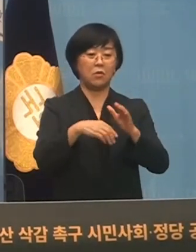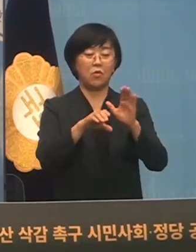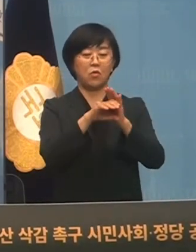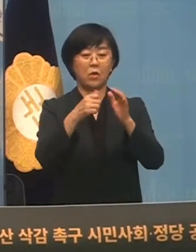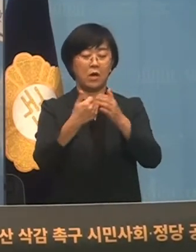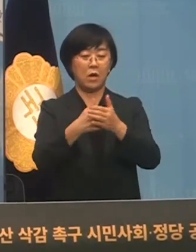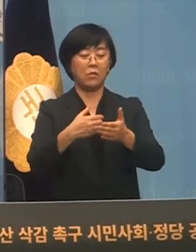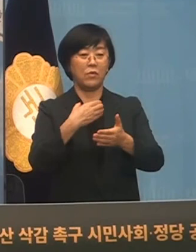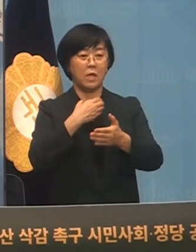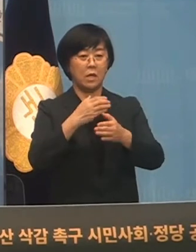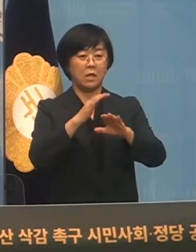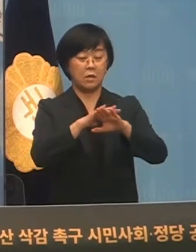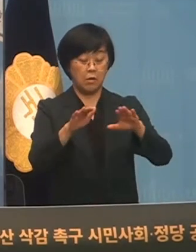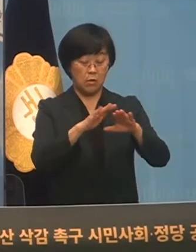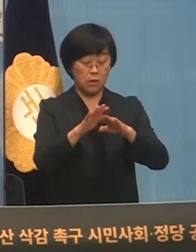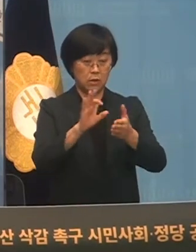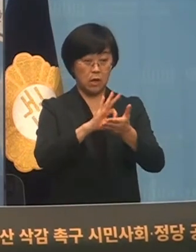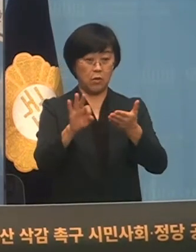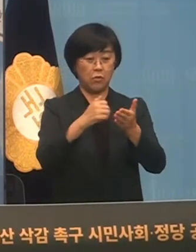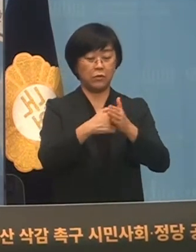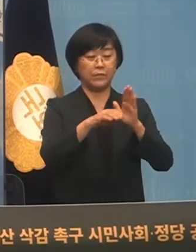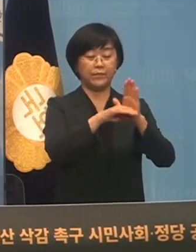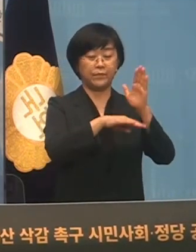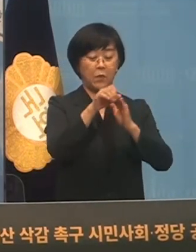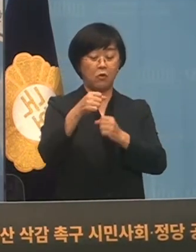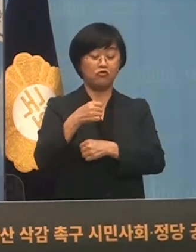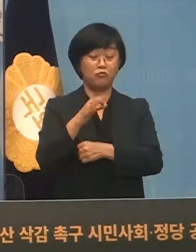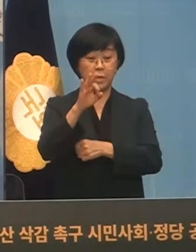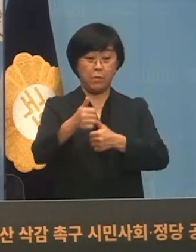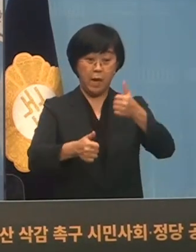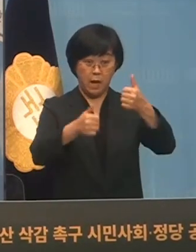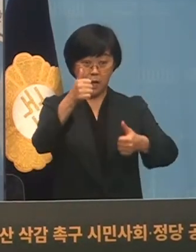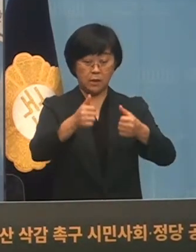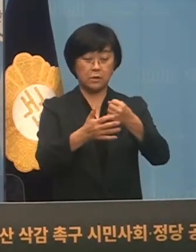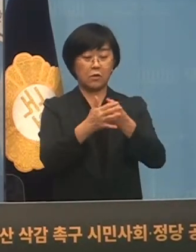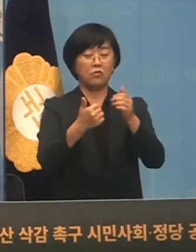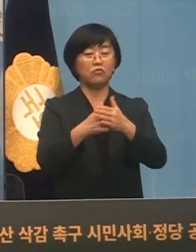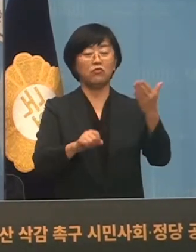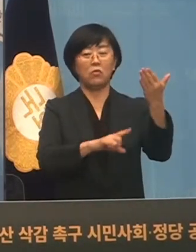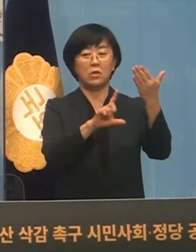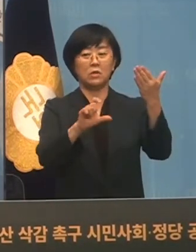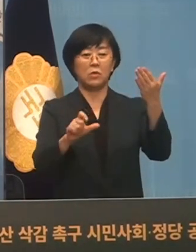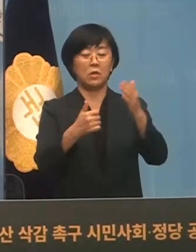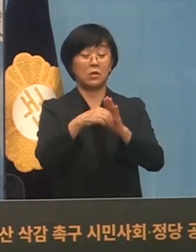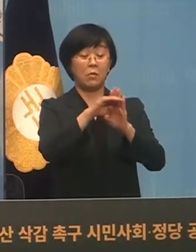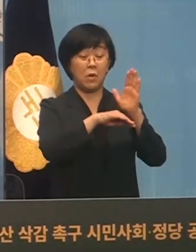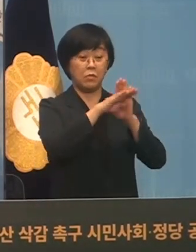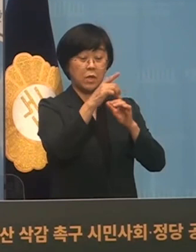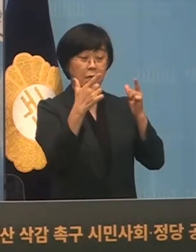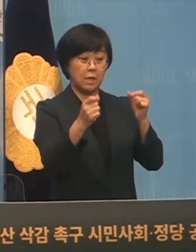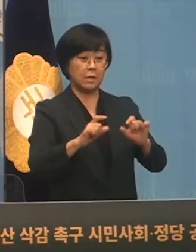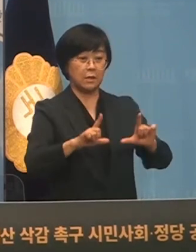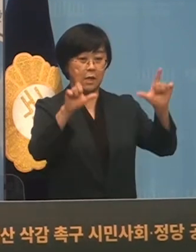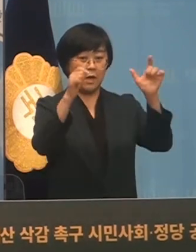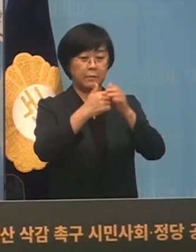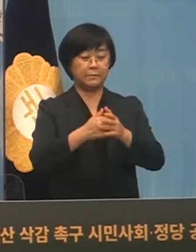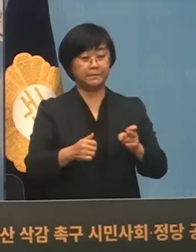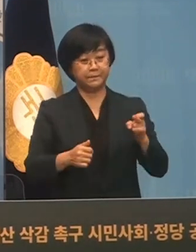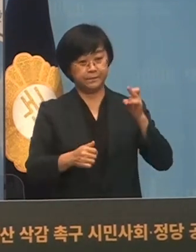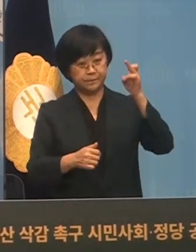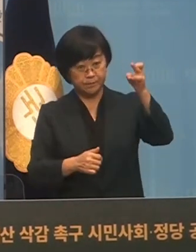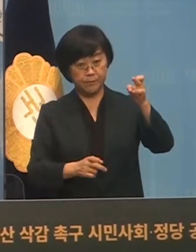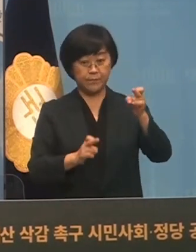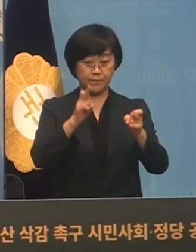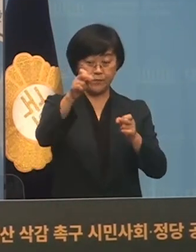위기 대응에 사용합시다. 남북의 긴밀 경쟁이 과열되고 있습니다. 지난 9월 15일 남과 북이 같은 날 연달아 탄도미사일